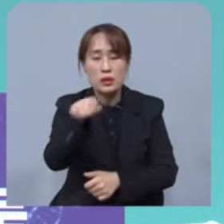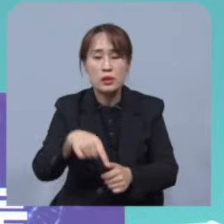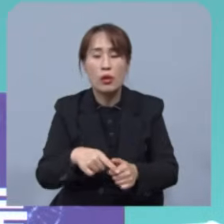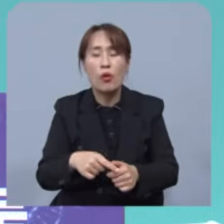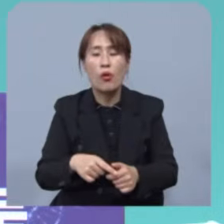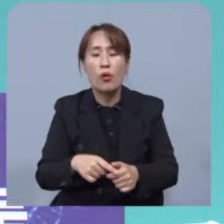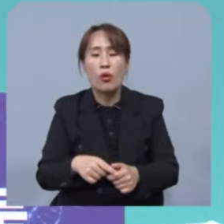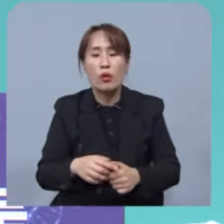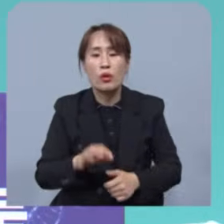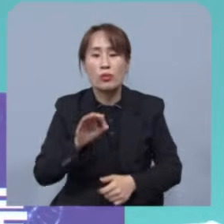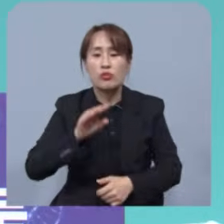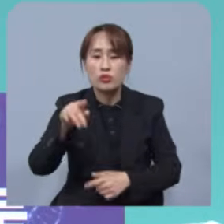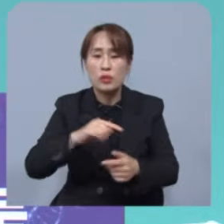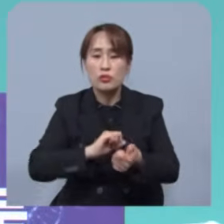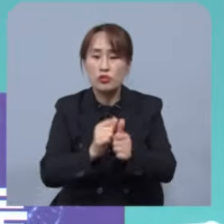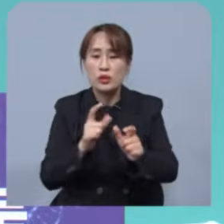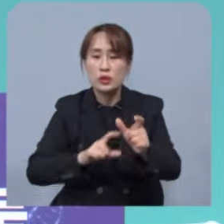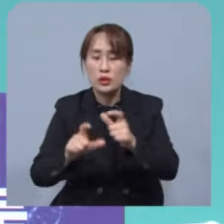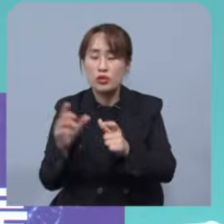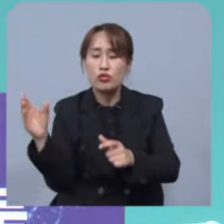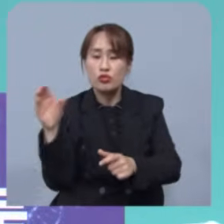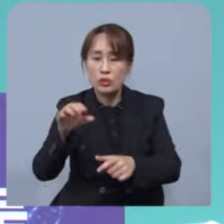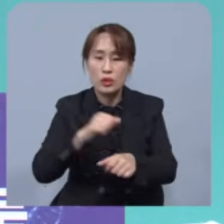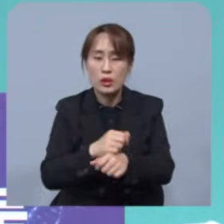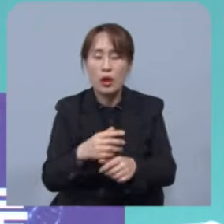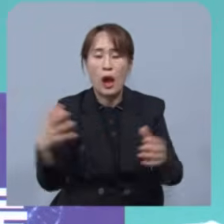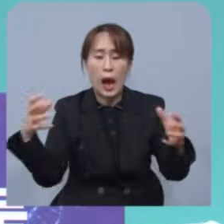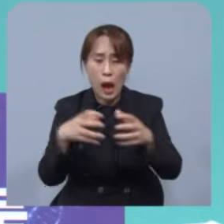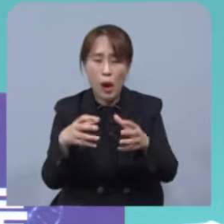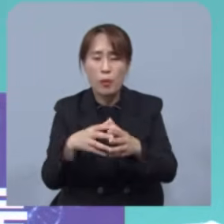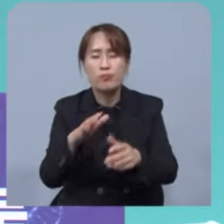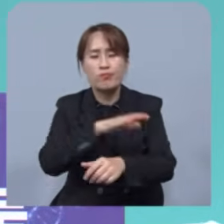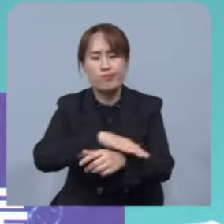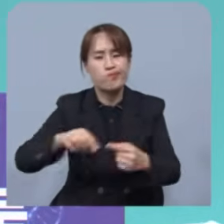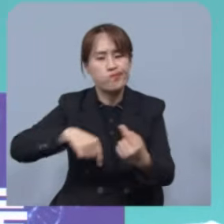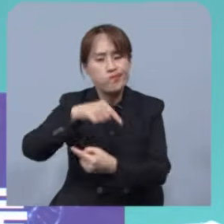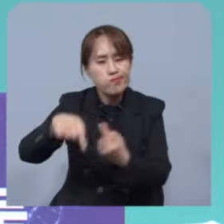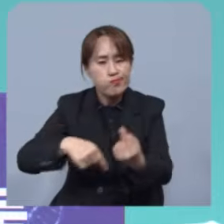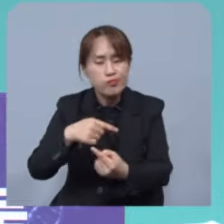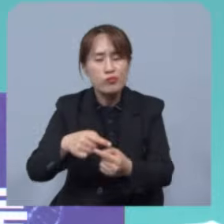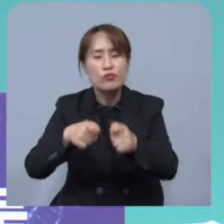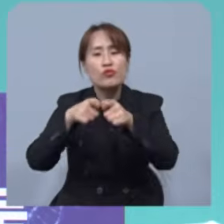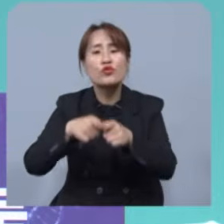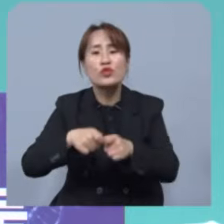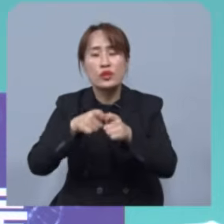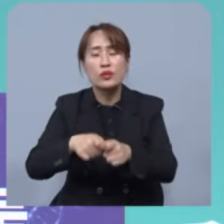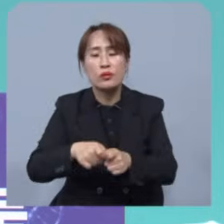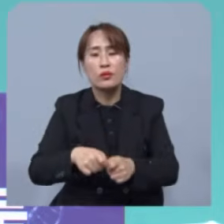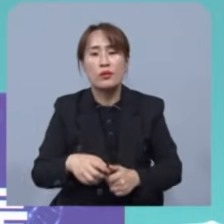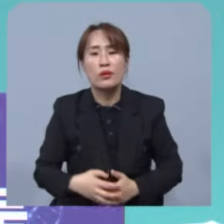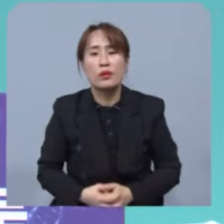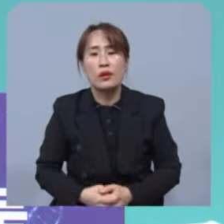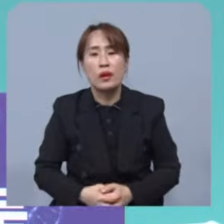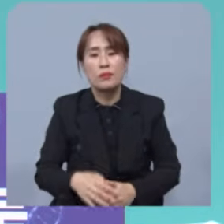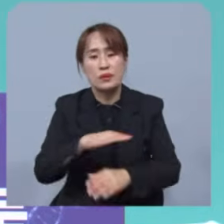거죠. 그렇죠. 투자하려고 했던 거니까. 하여튼 그걸 믹싱을 해가지고 아주 효율적으로, 구체적으로